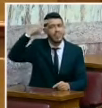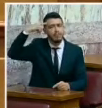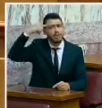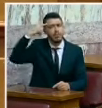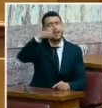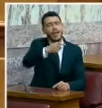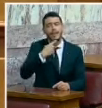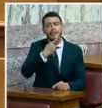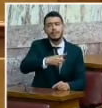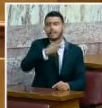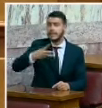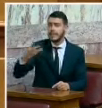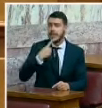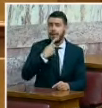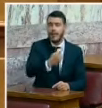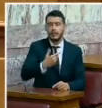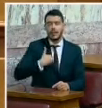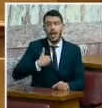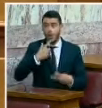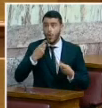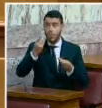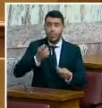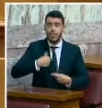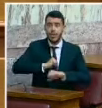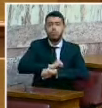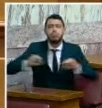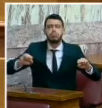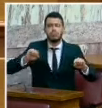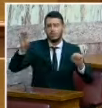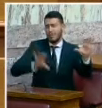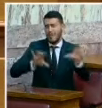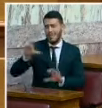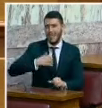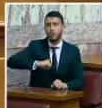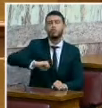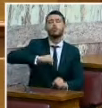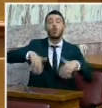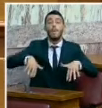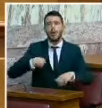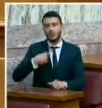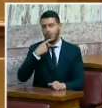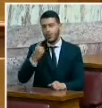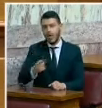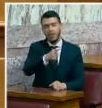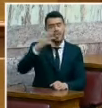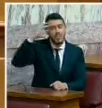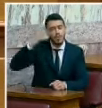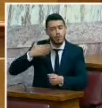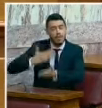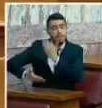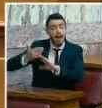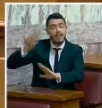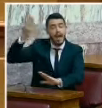λέτε ότι εγώ τρομάζω τους επενδυτές, κύριε Τσίπρα, για να θυμηθούμε λίγο, τι λέγατε ακριβώς